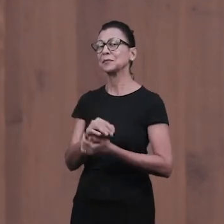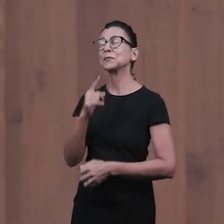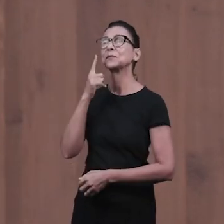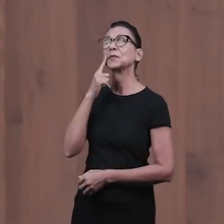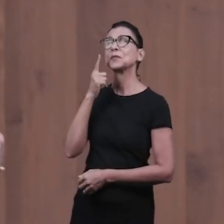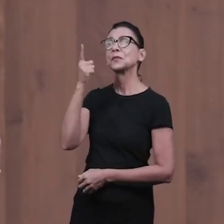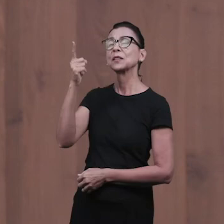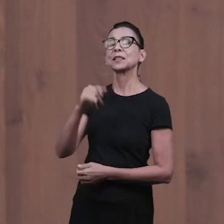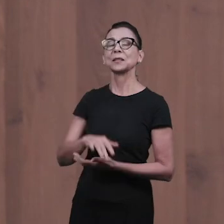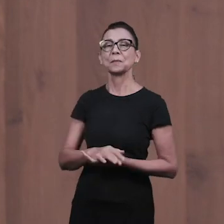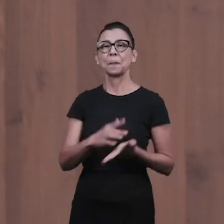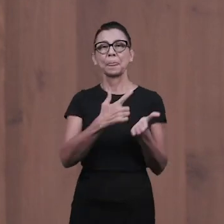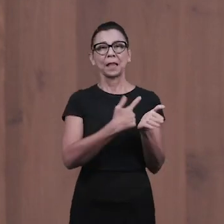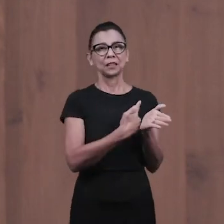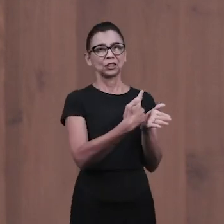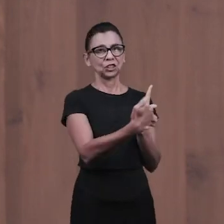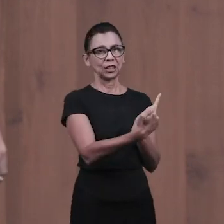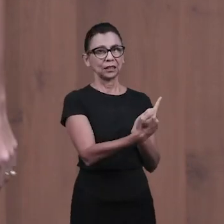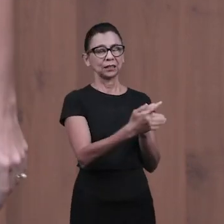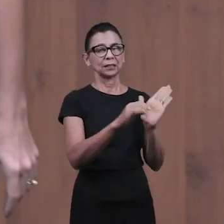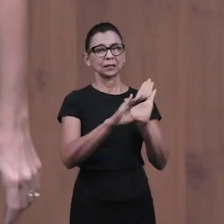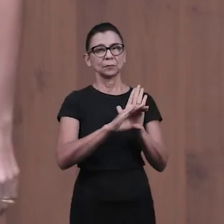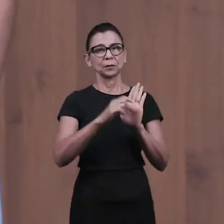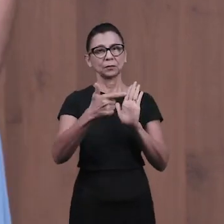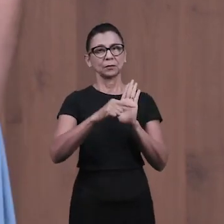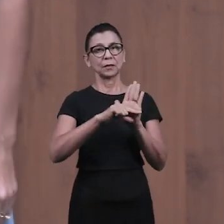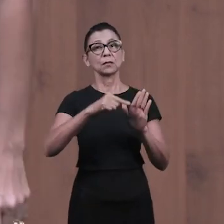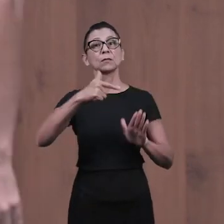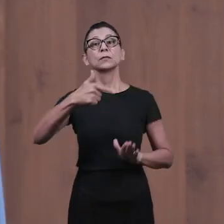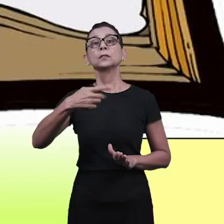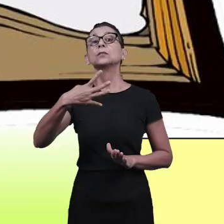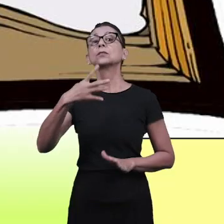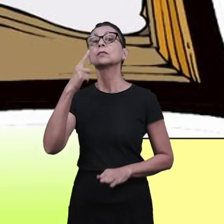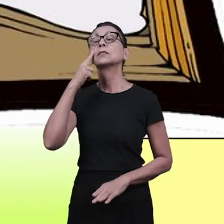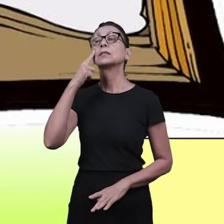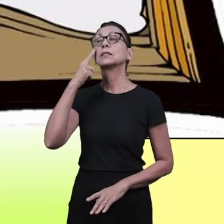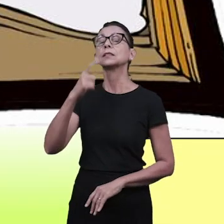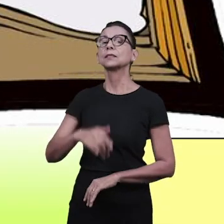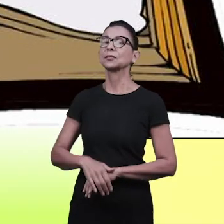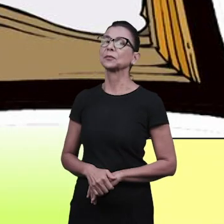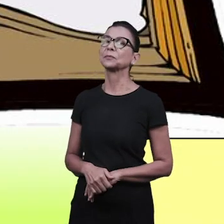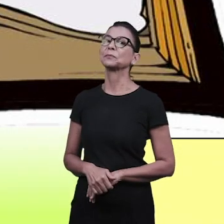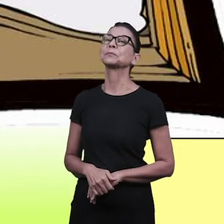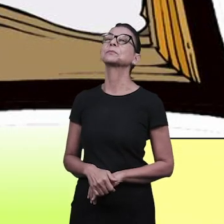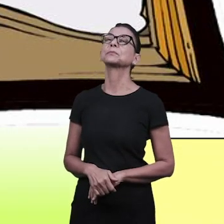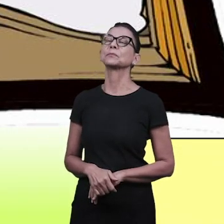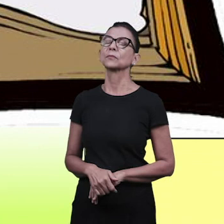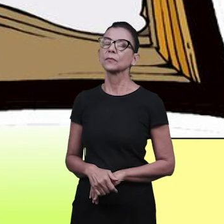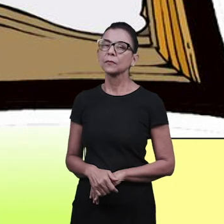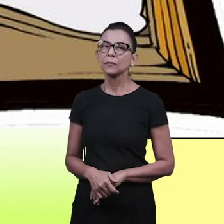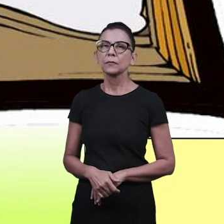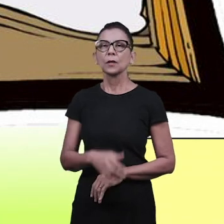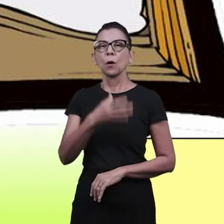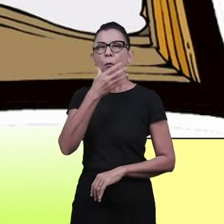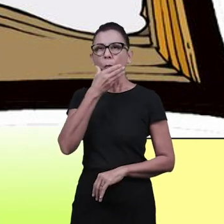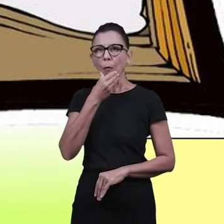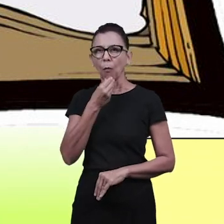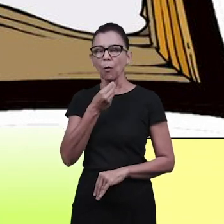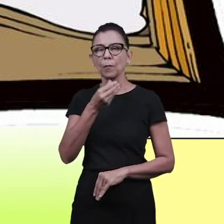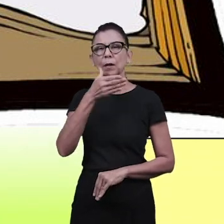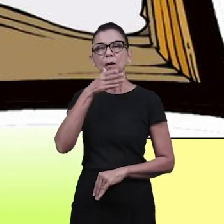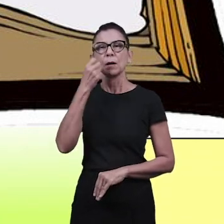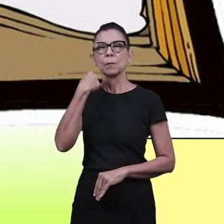écrit dans le livre de la Genèse, chapitre 2, verset 24. Donc, l'homme